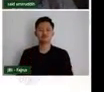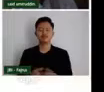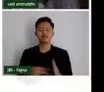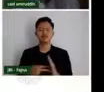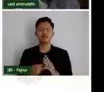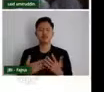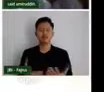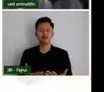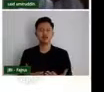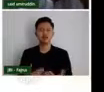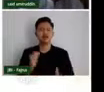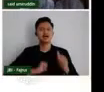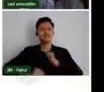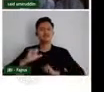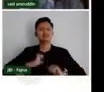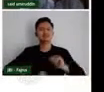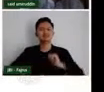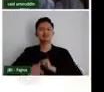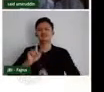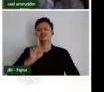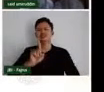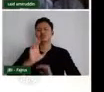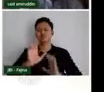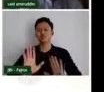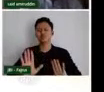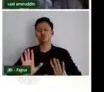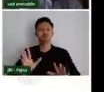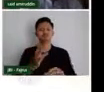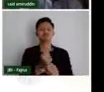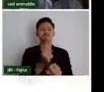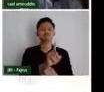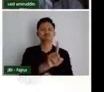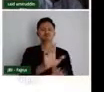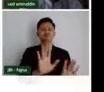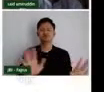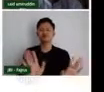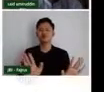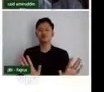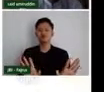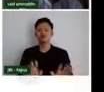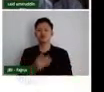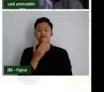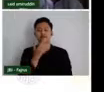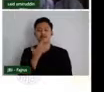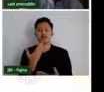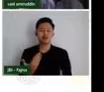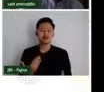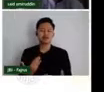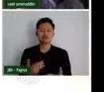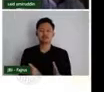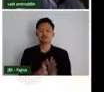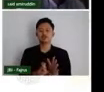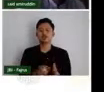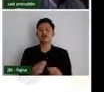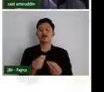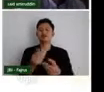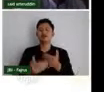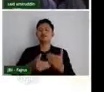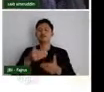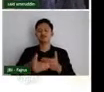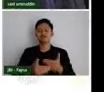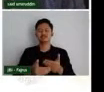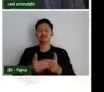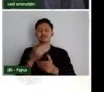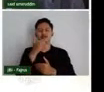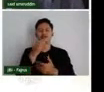satu kegiatan saja yang dilakukan guru, sehingga kadang-kadang hanya bisa memberikan proses tersebut hanya bisa memberikan layanan